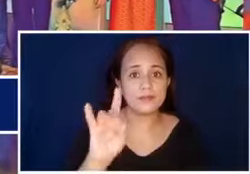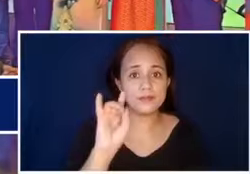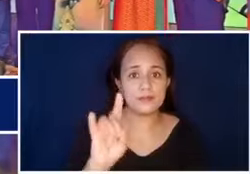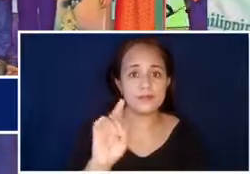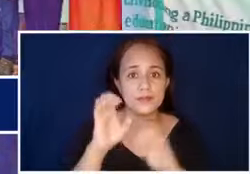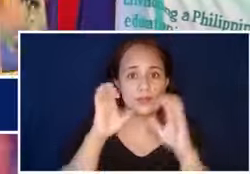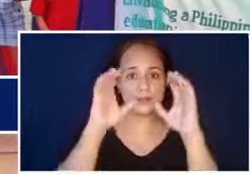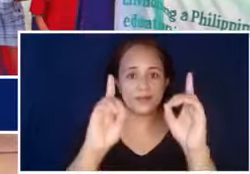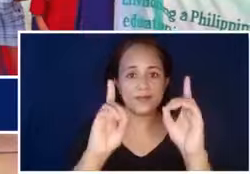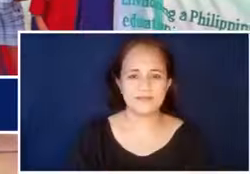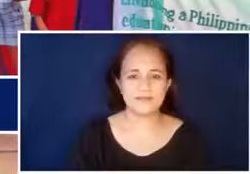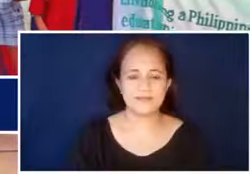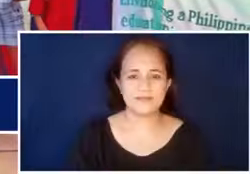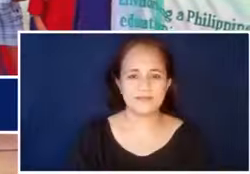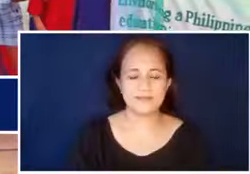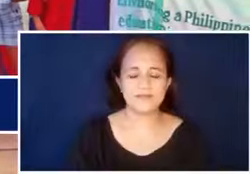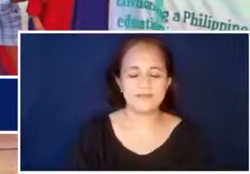pang-edukasyon.